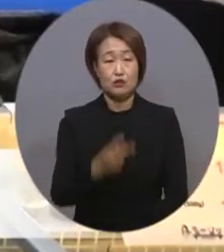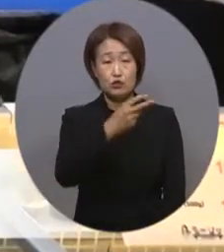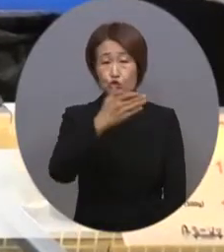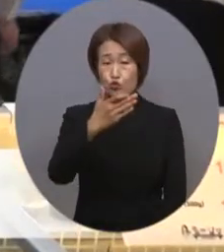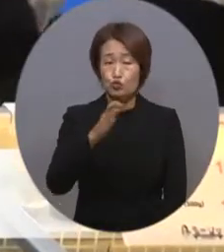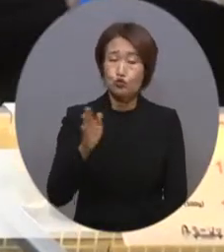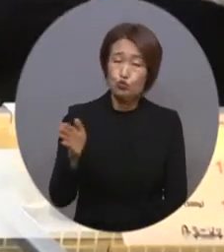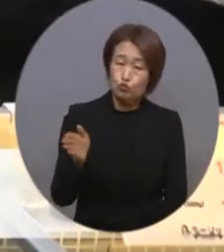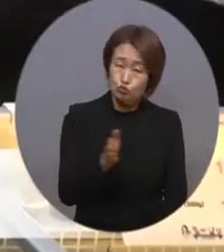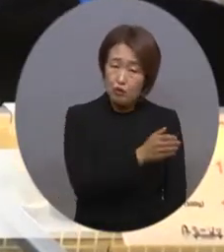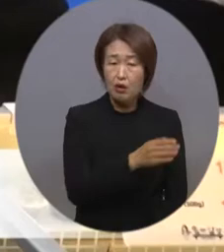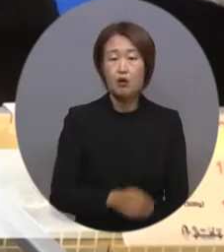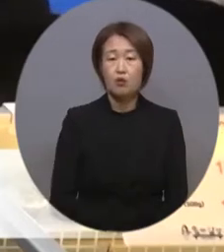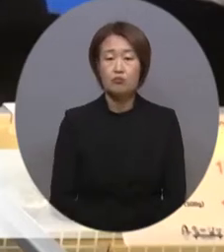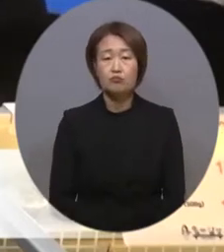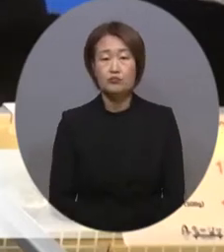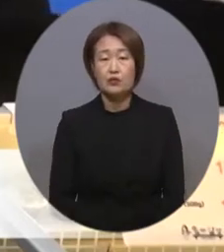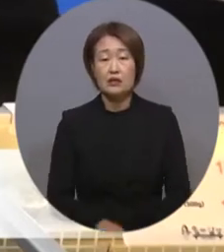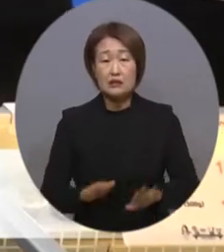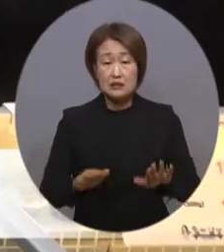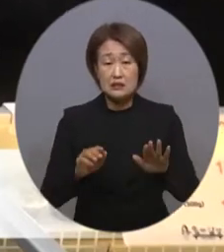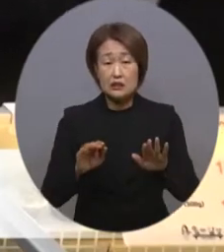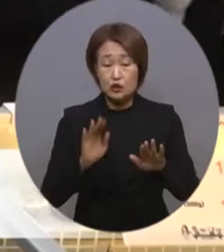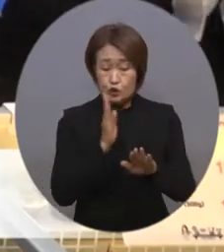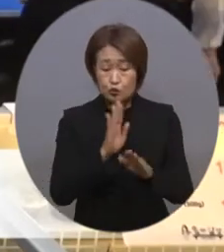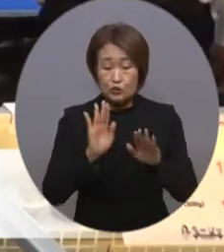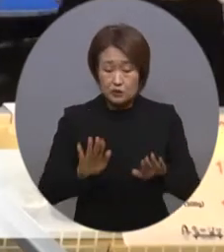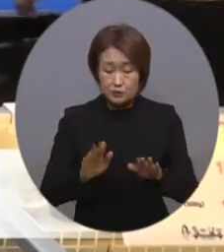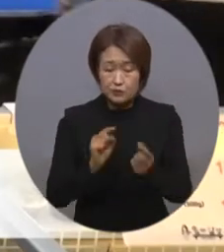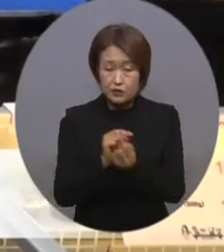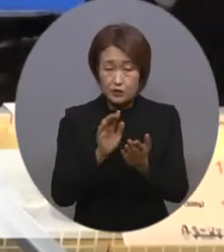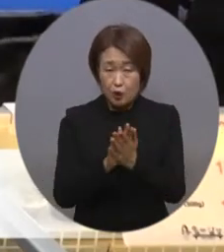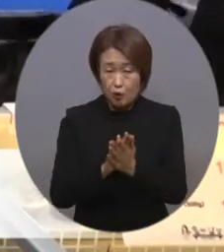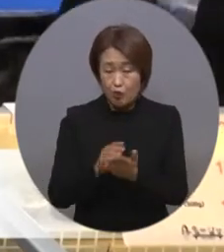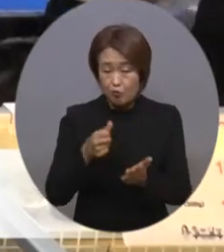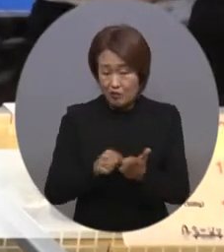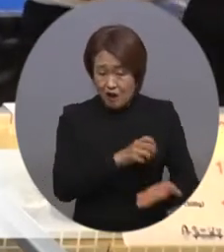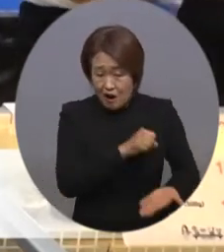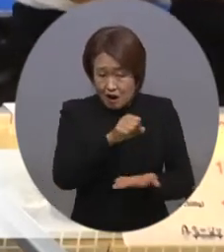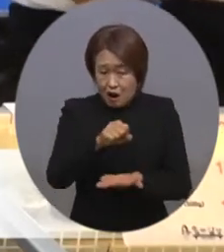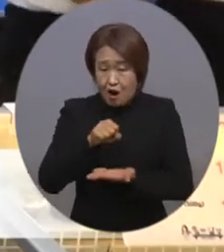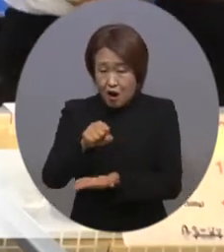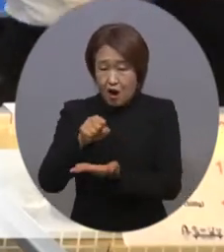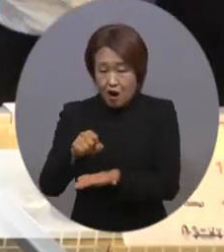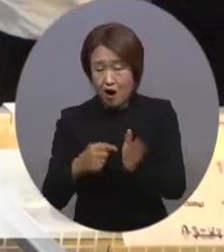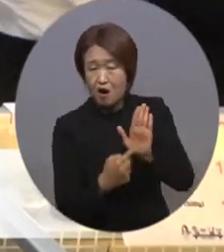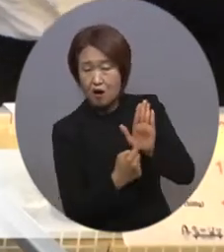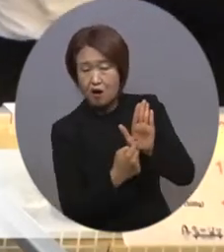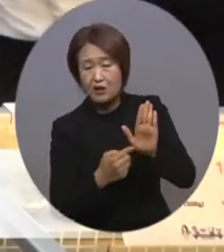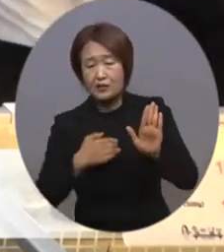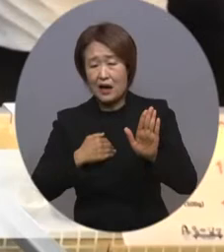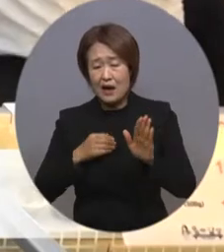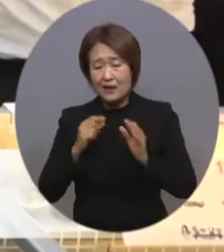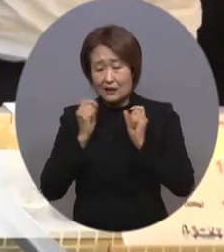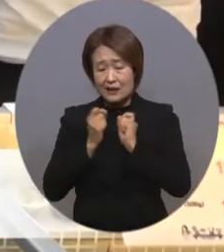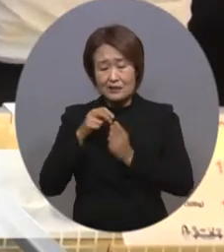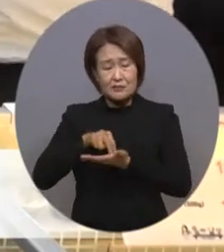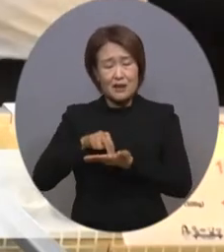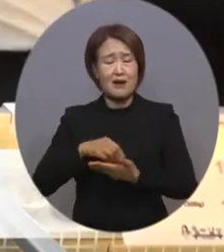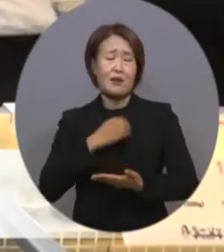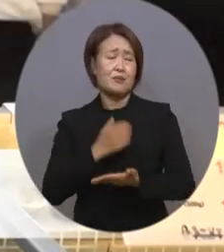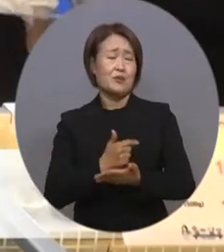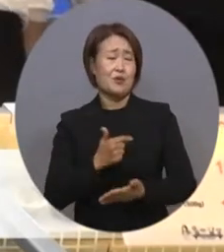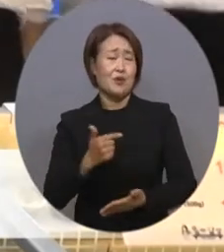엑스포가 오프라인으로 주최를 하게 돼서 너무 저희 입장에서는 소상공인 입장에서는 감동스럽고요. 그리고